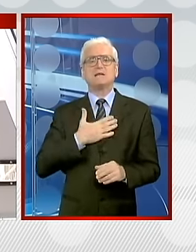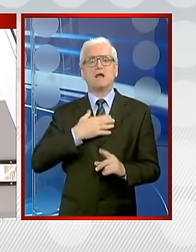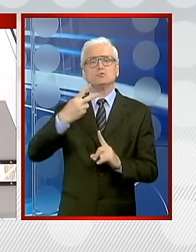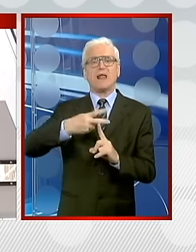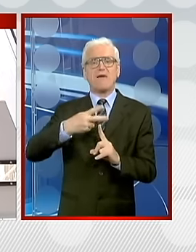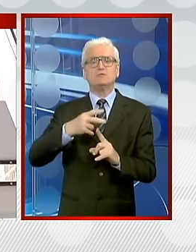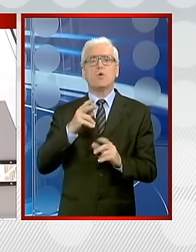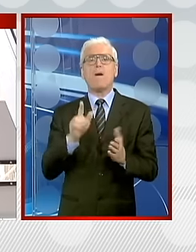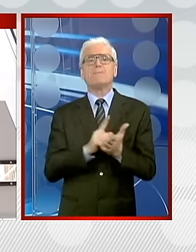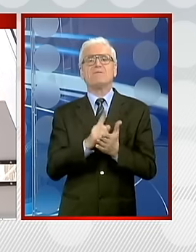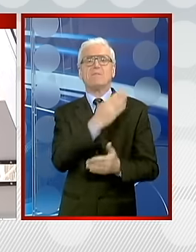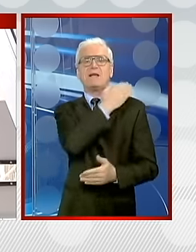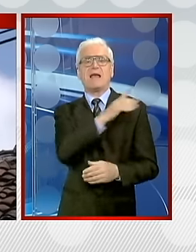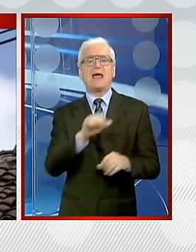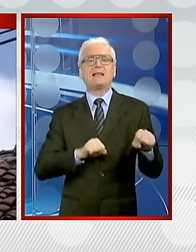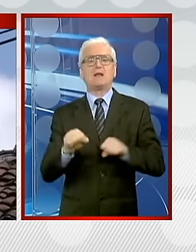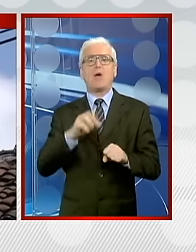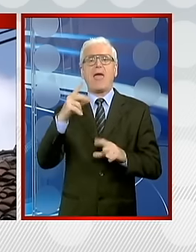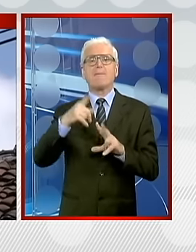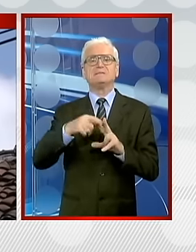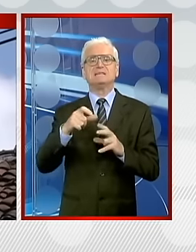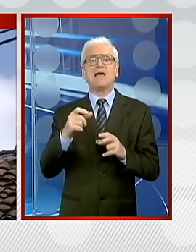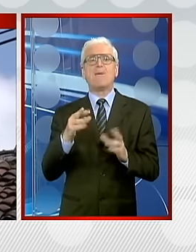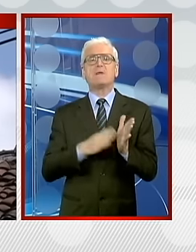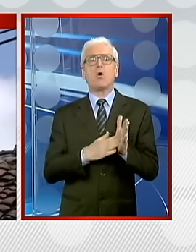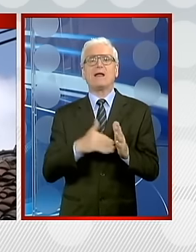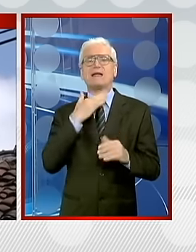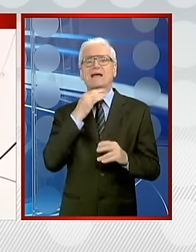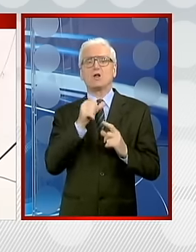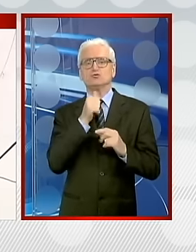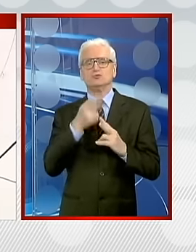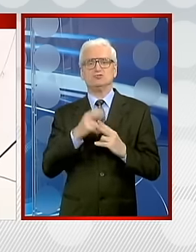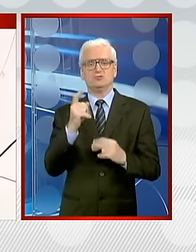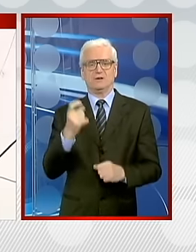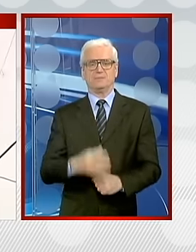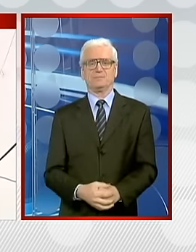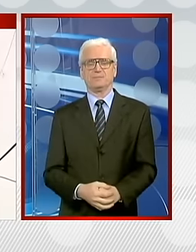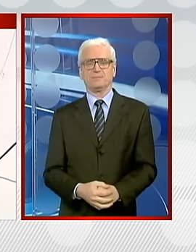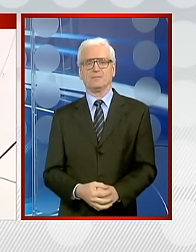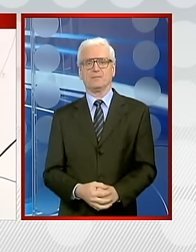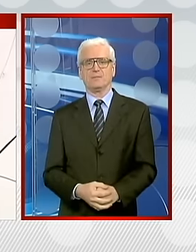RTS VD generalnog direktora EPS-a Milorad Grčić.